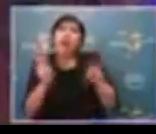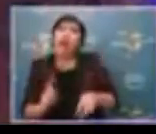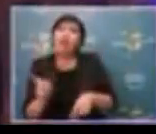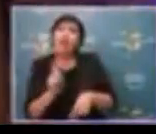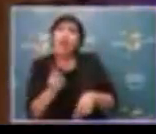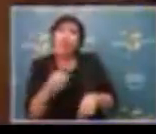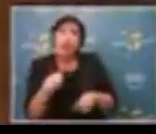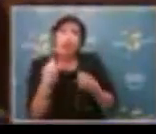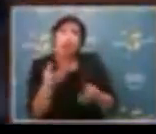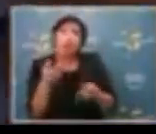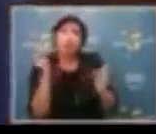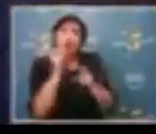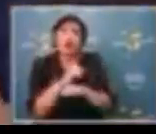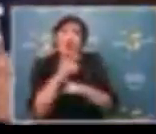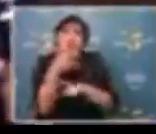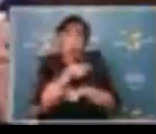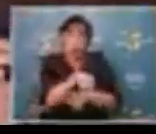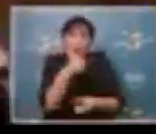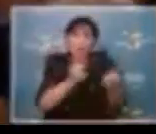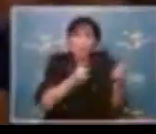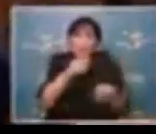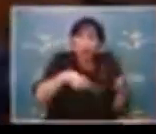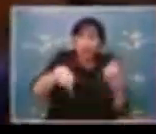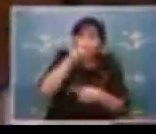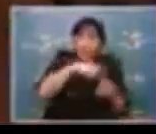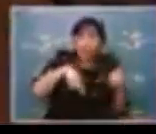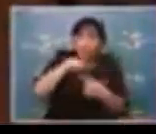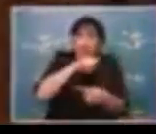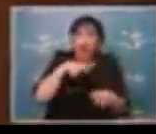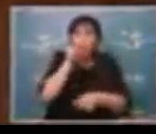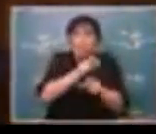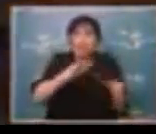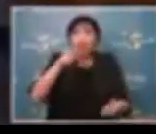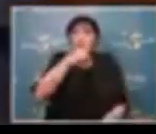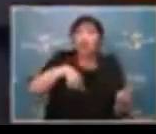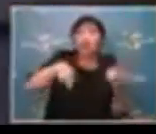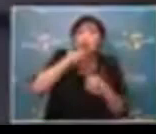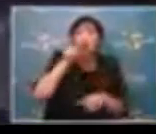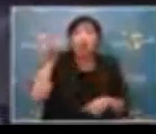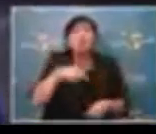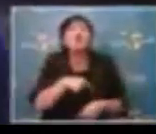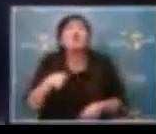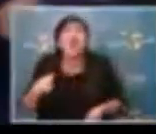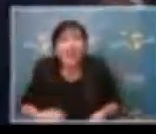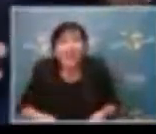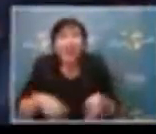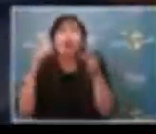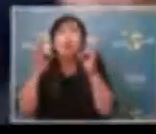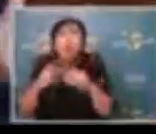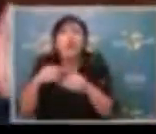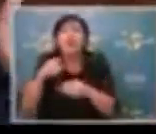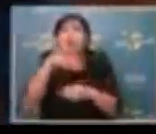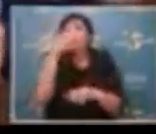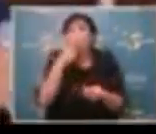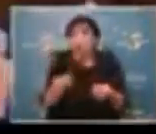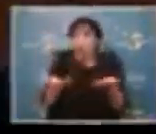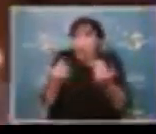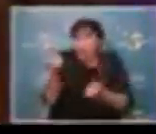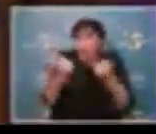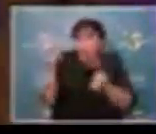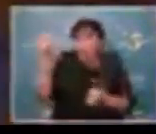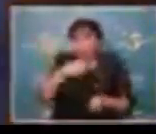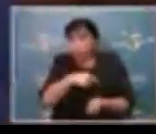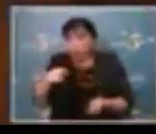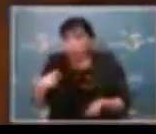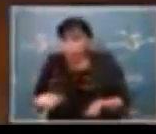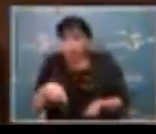gratis, perché così la stessa macchina porta in giro diverse persone, lo stanno facendo i cinesi. Se vuoi comprare un'auto in Cina e